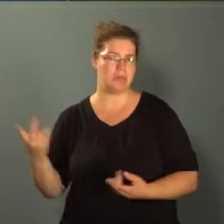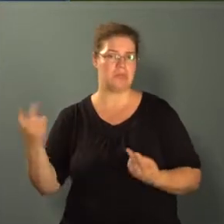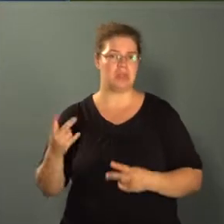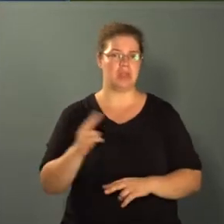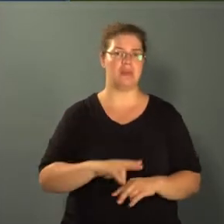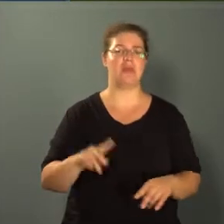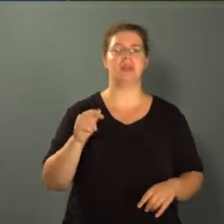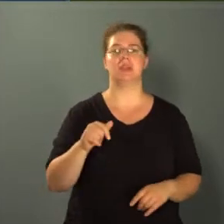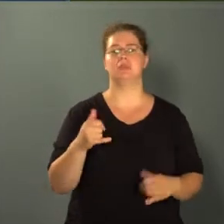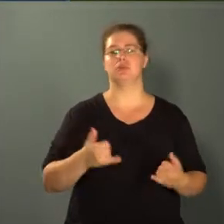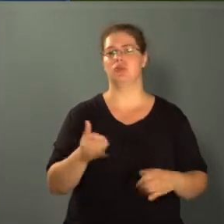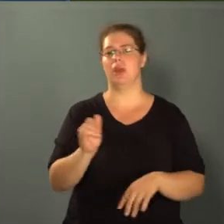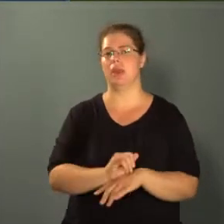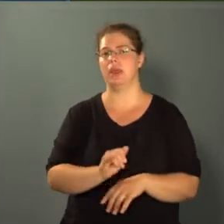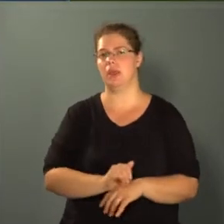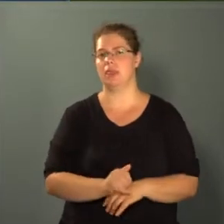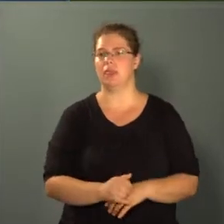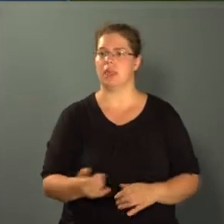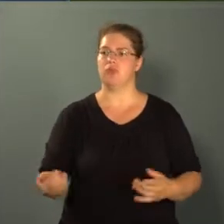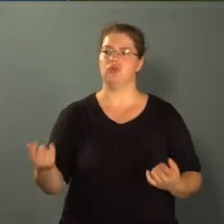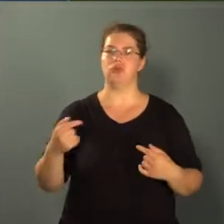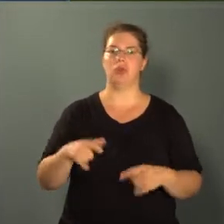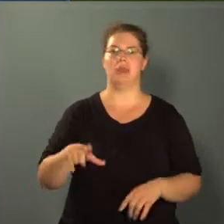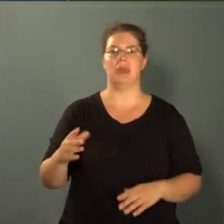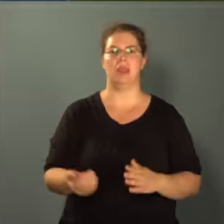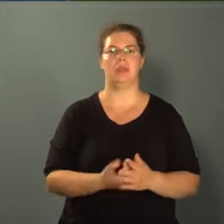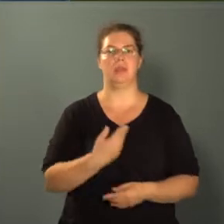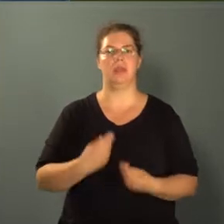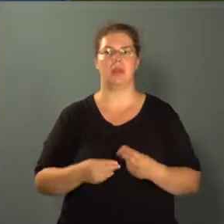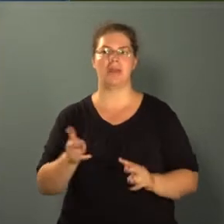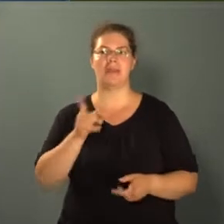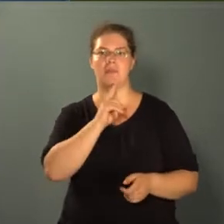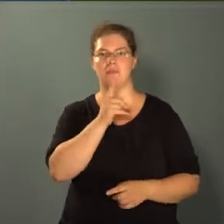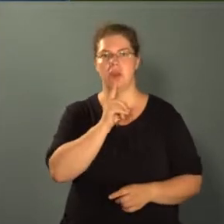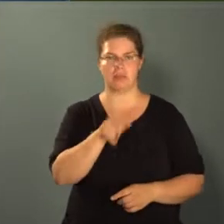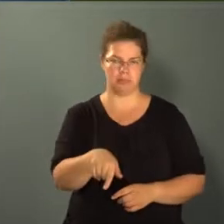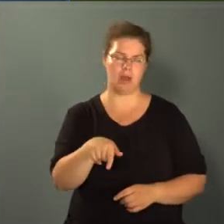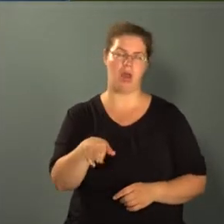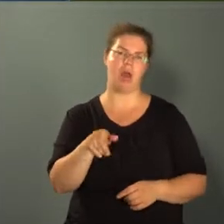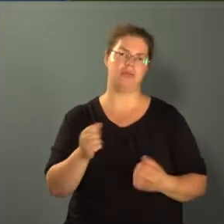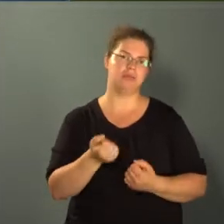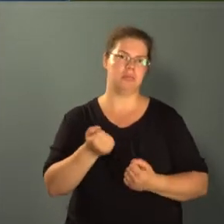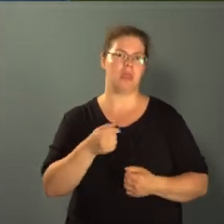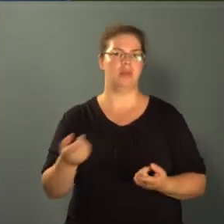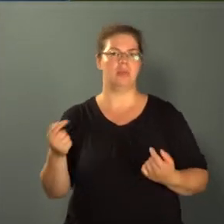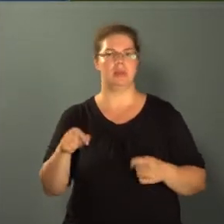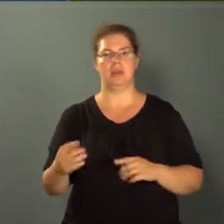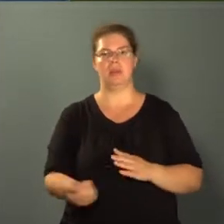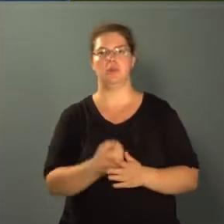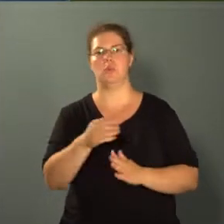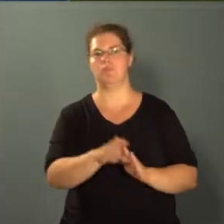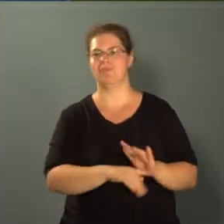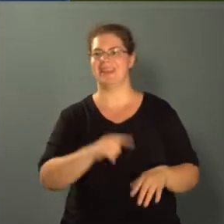Természetesen vannak, hiszen most a héten is jött 2 új játékos a Fradiból, akik a Fradiba edzenek, és most bejött ez az új szabály, hogy